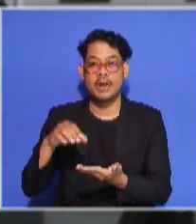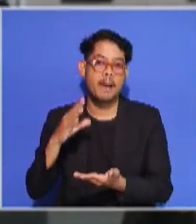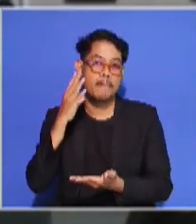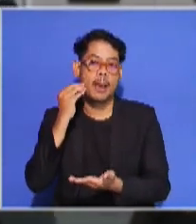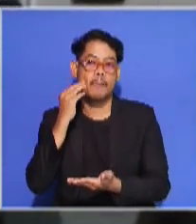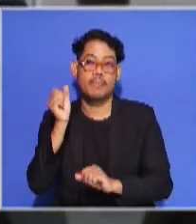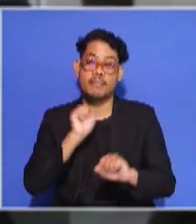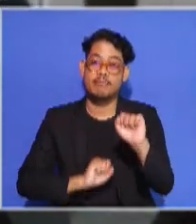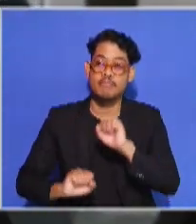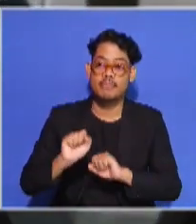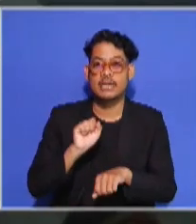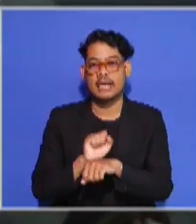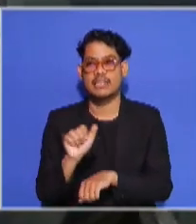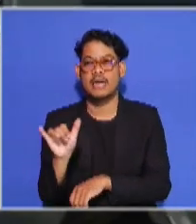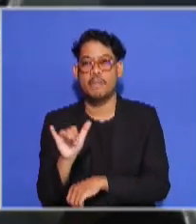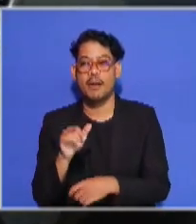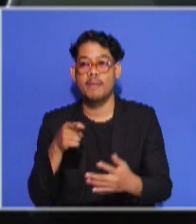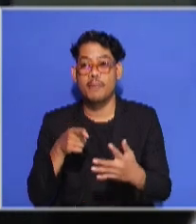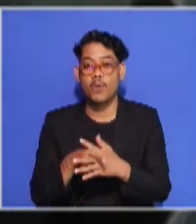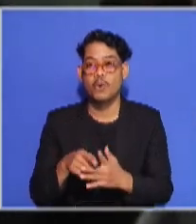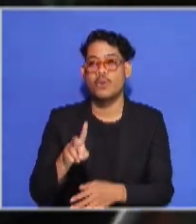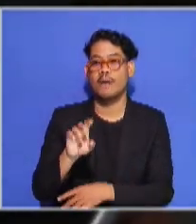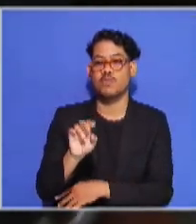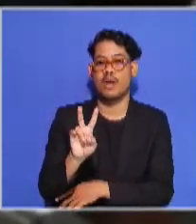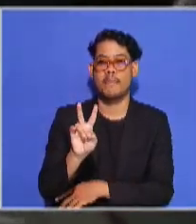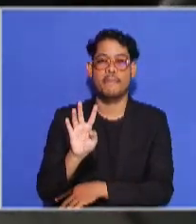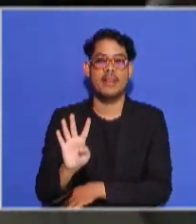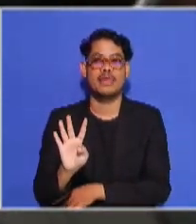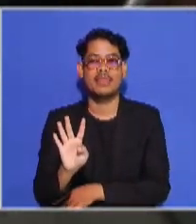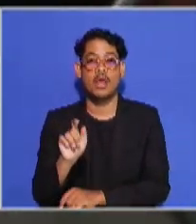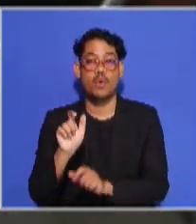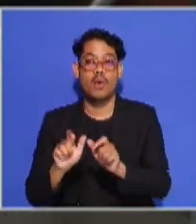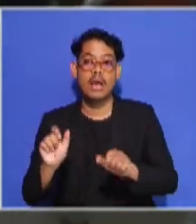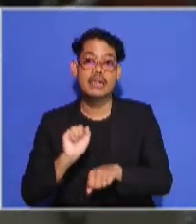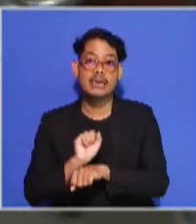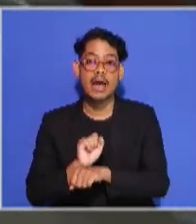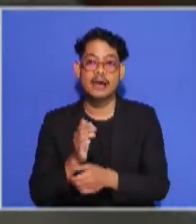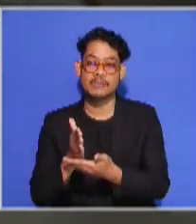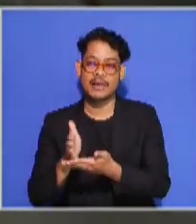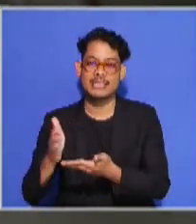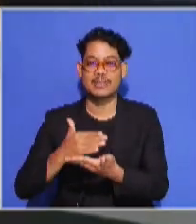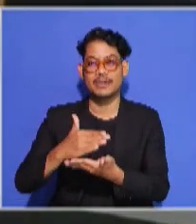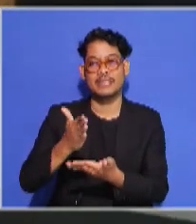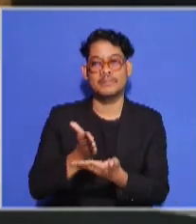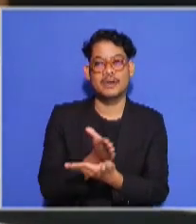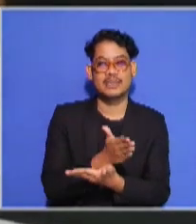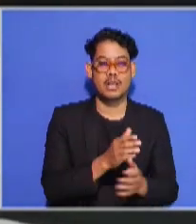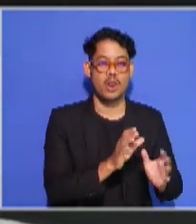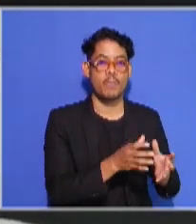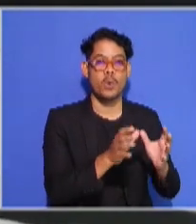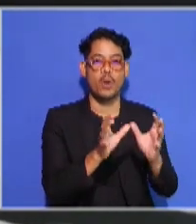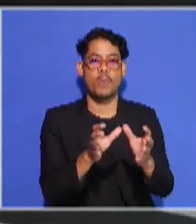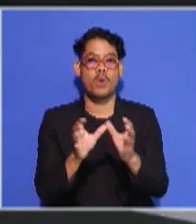melakukan pekerjaan yang sama pada pemilu 2024 lalu. Para pekerja bekerja terbagi hanya dalam beberapa kelompok saja, sehingga